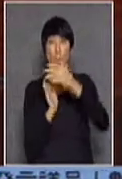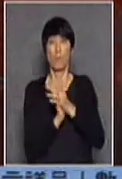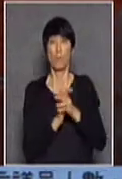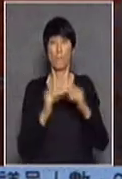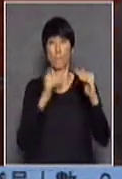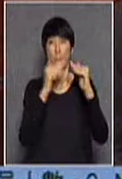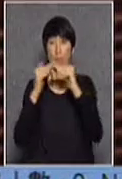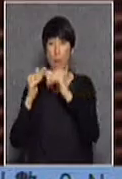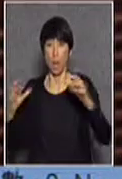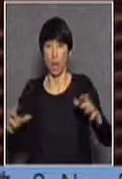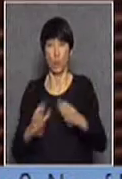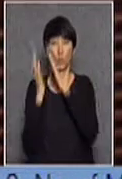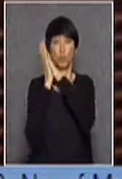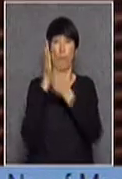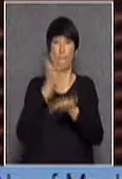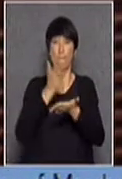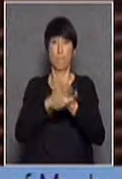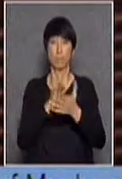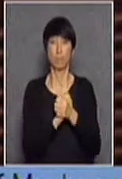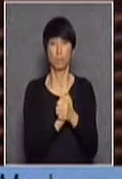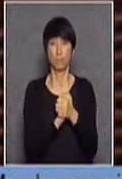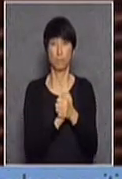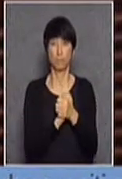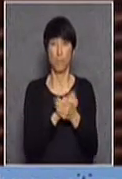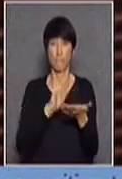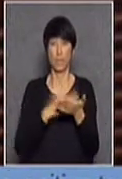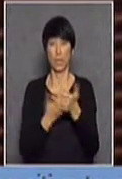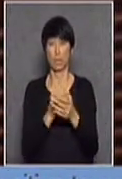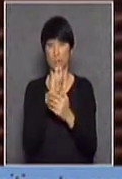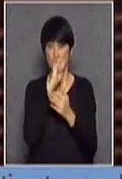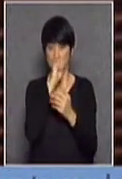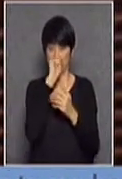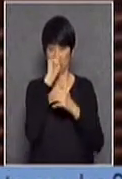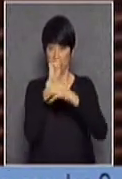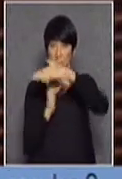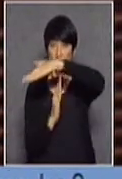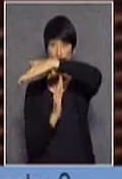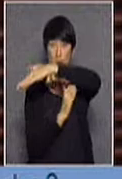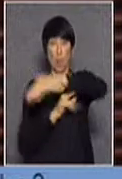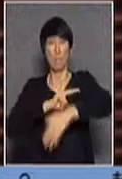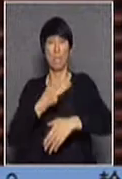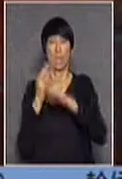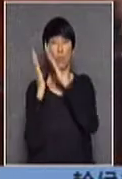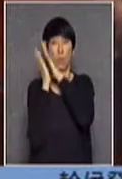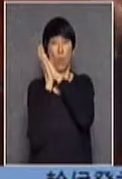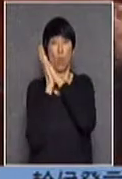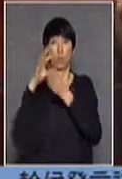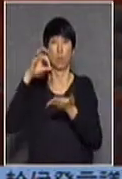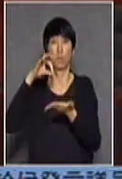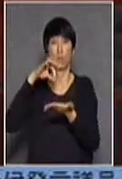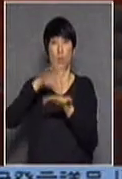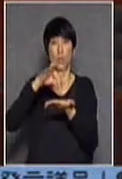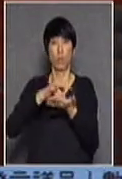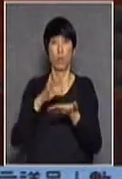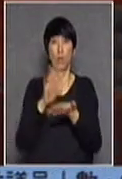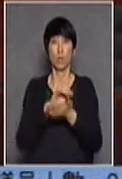體居住的地方。但是墟有時會變成一個居所的嘛。如果在1898年